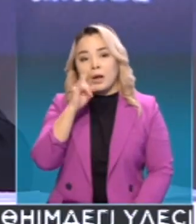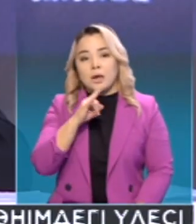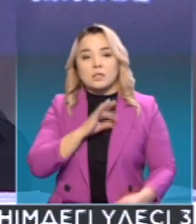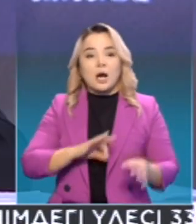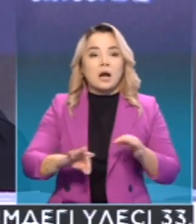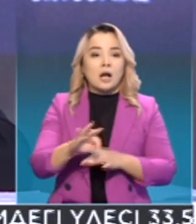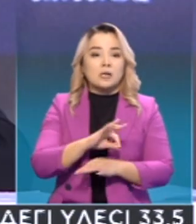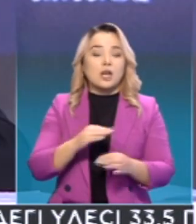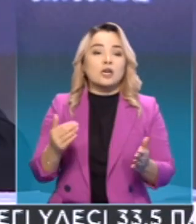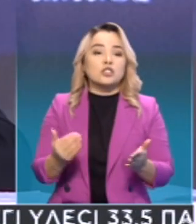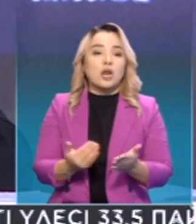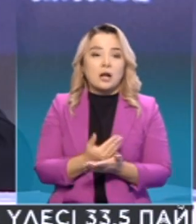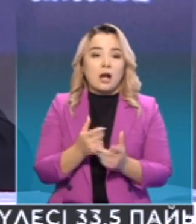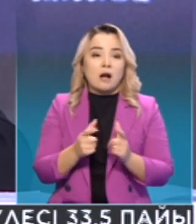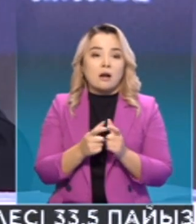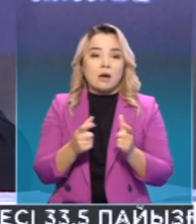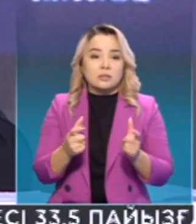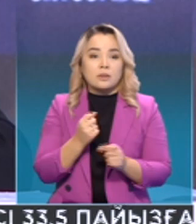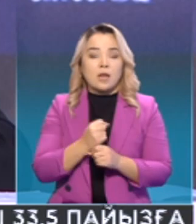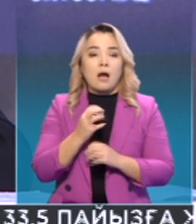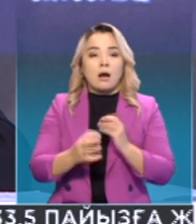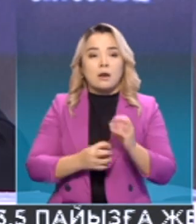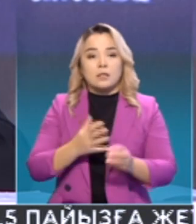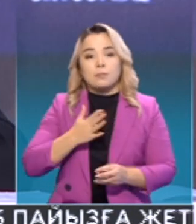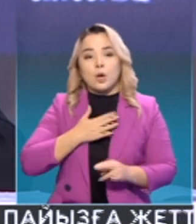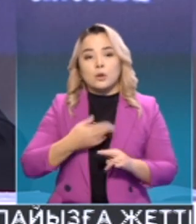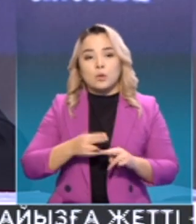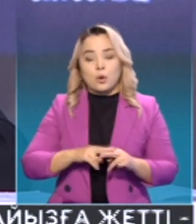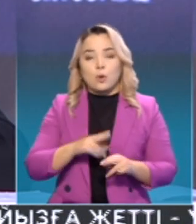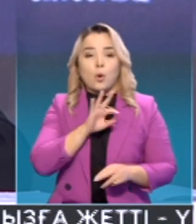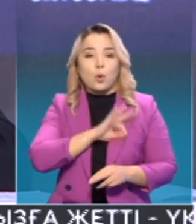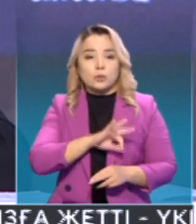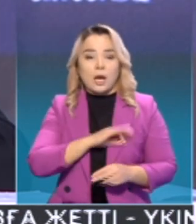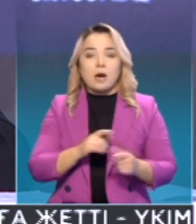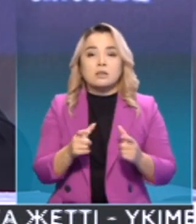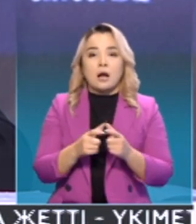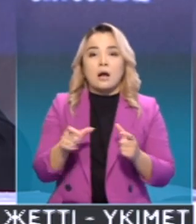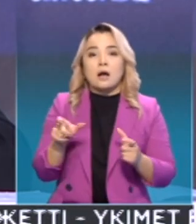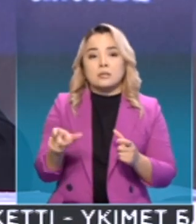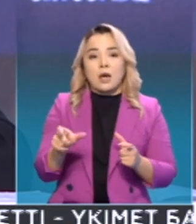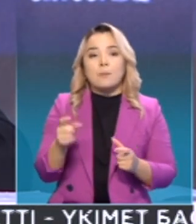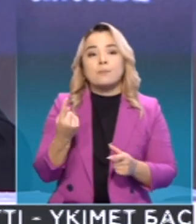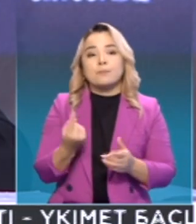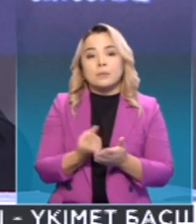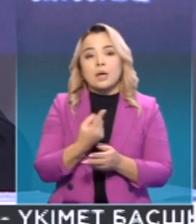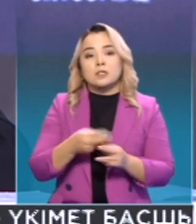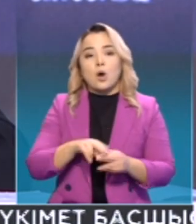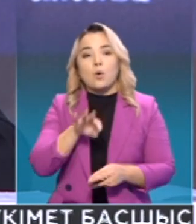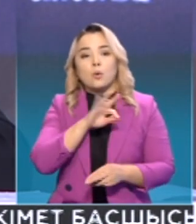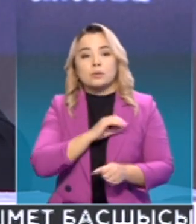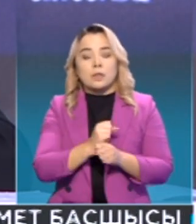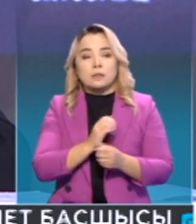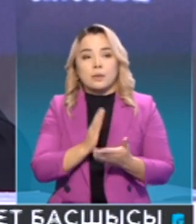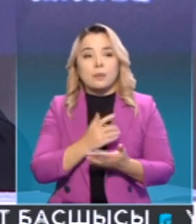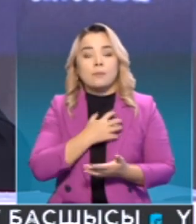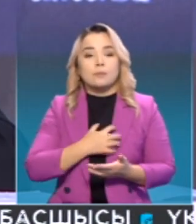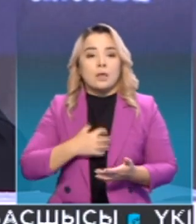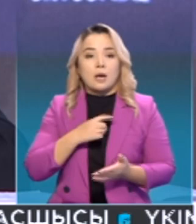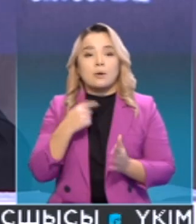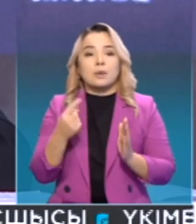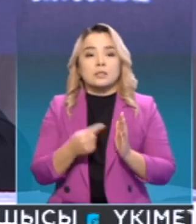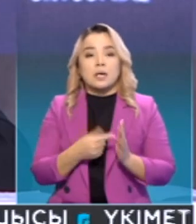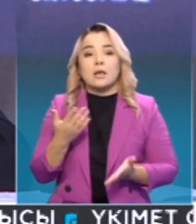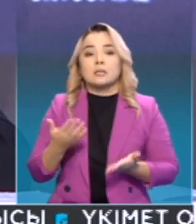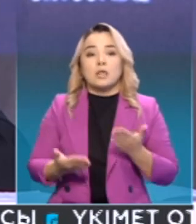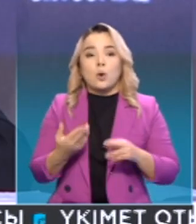деген жаңа біріне біздің әлемдегі қолданып жүрген карталардың бірін қолданбақшымыз. Ондағы негізгі мәселе, егер